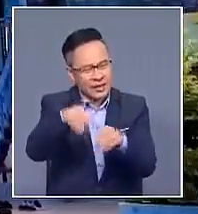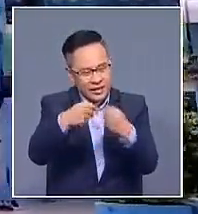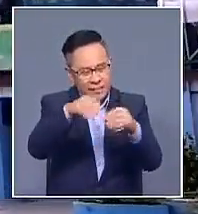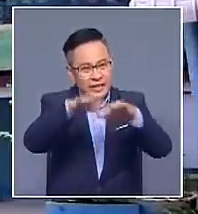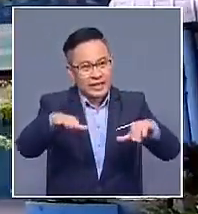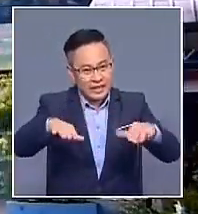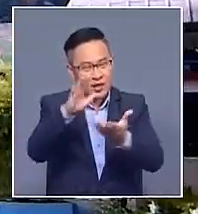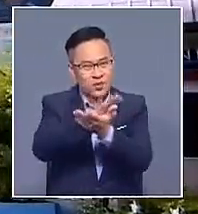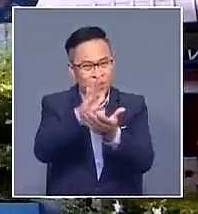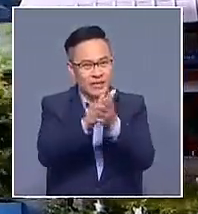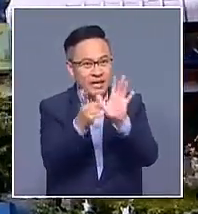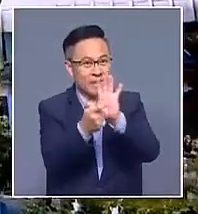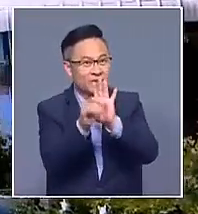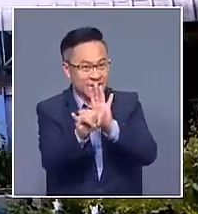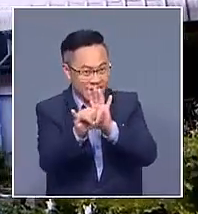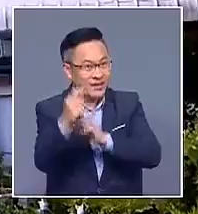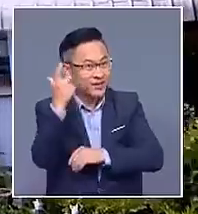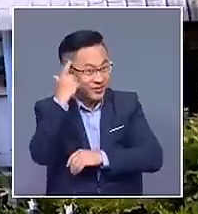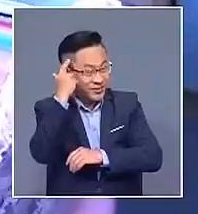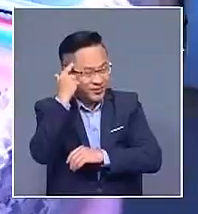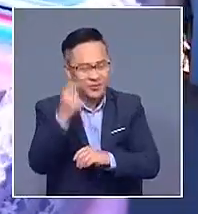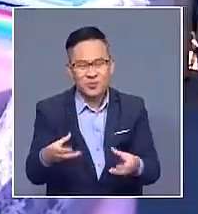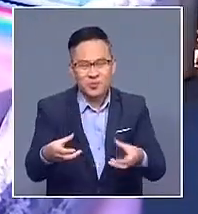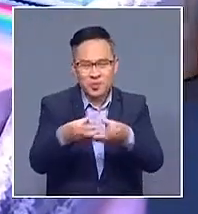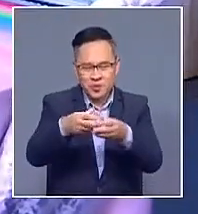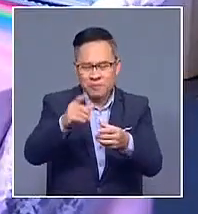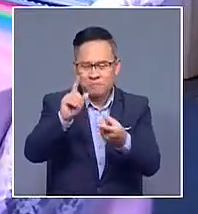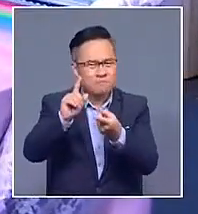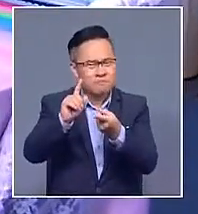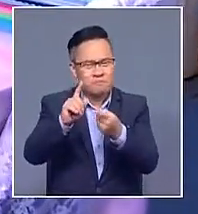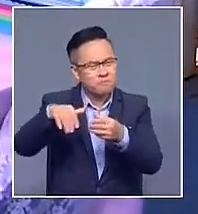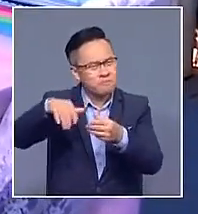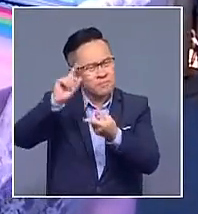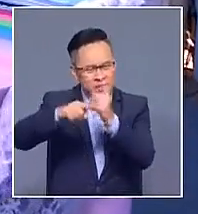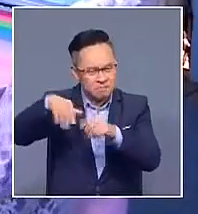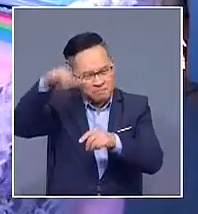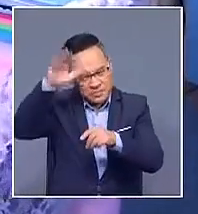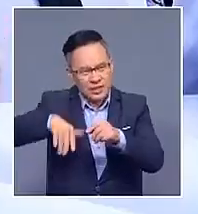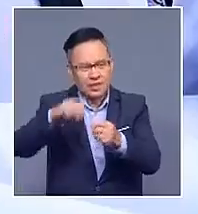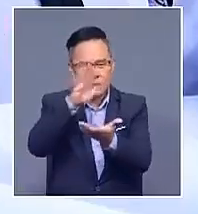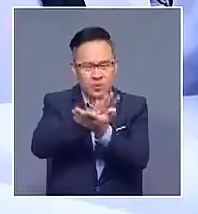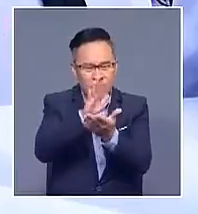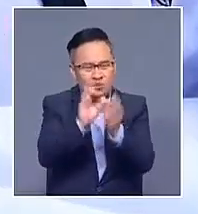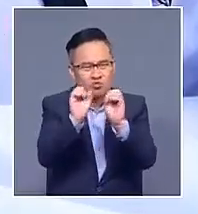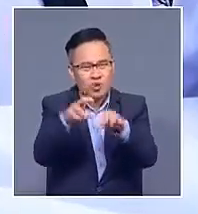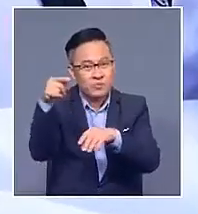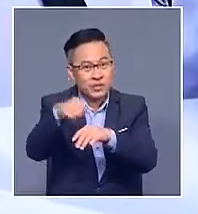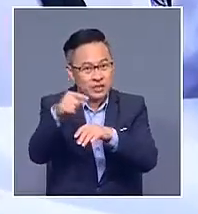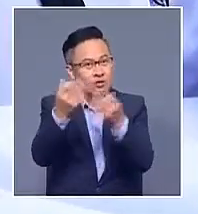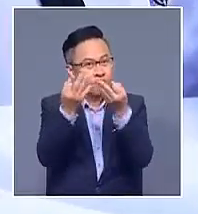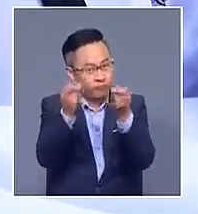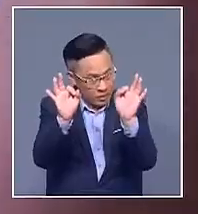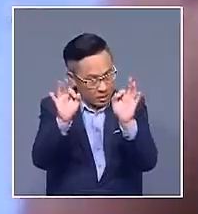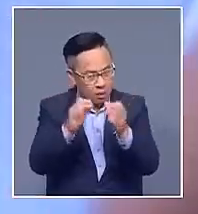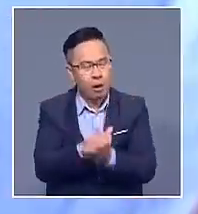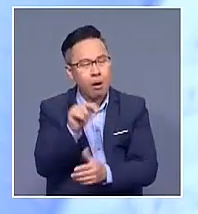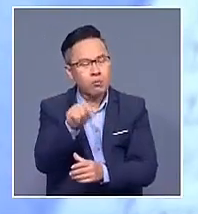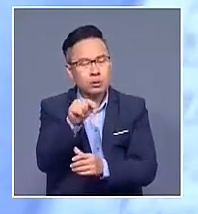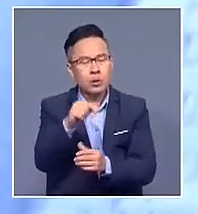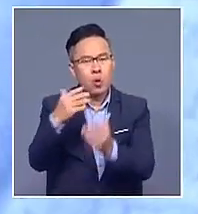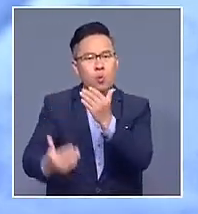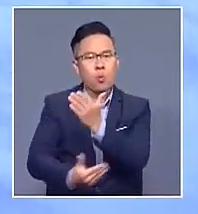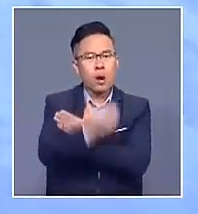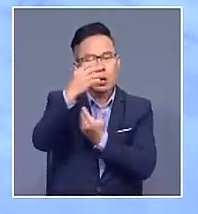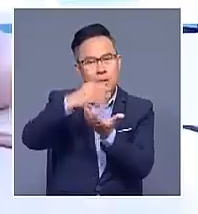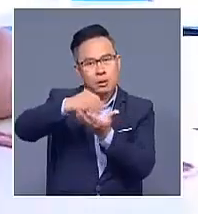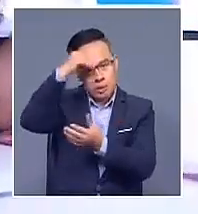ครศรีอยุธยาร่วมกับพี่ๆติวเตอร์จากสถาบันกวดวิชาชั้นนำค่ะแต่น้องๆที่นี่ไม่ได้มีโอกาสแบบนี้บ่อยๆหรอกนะคะเ